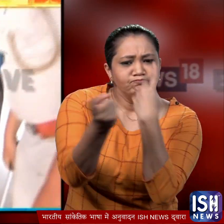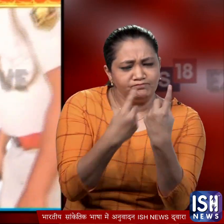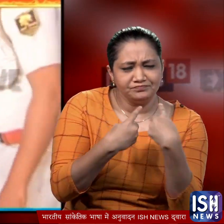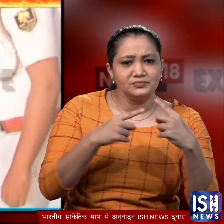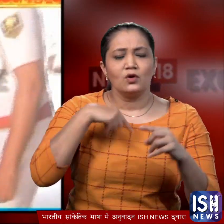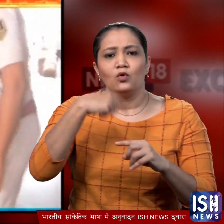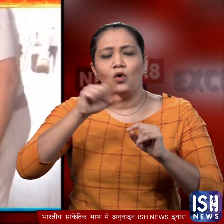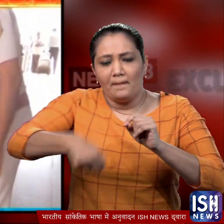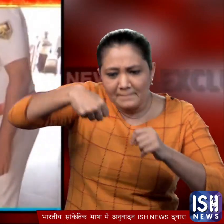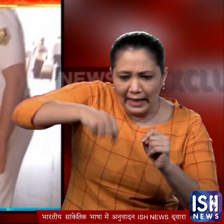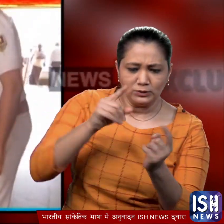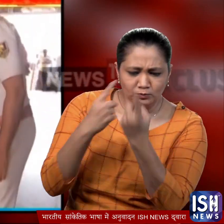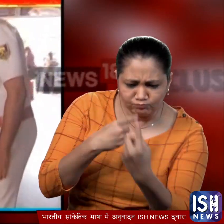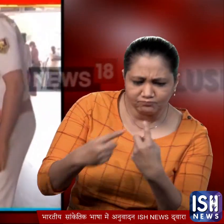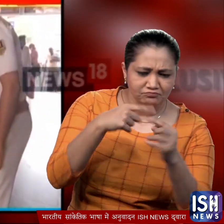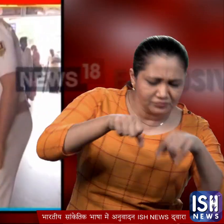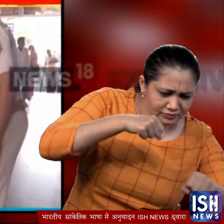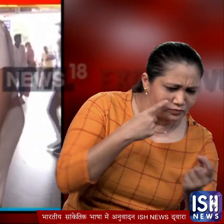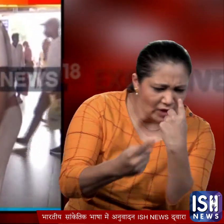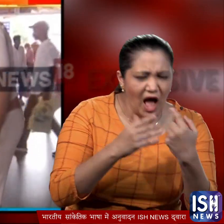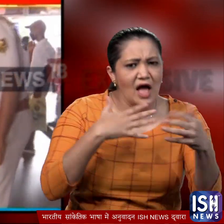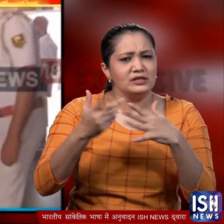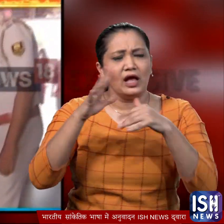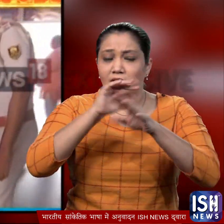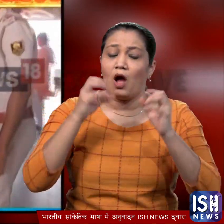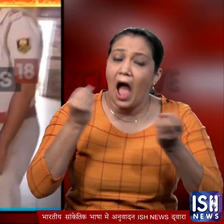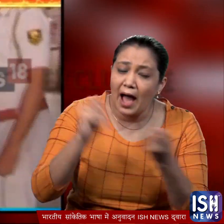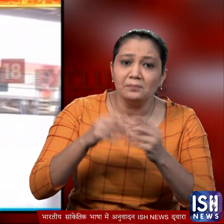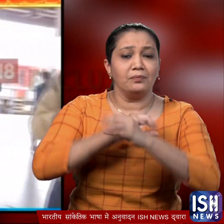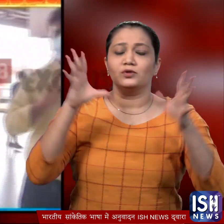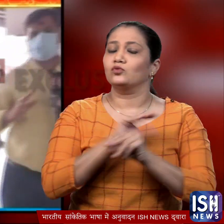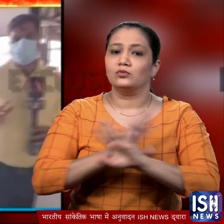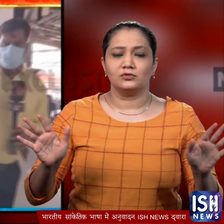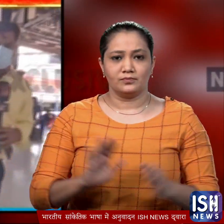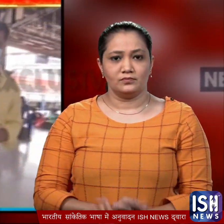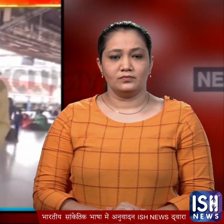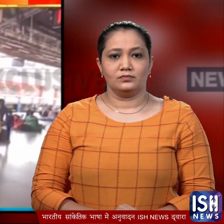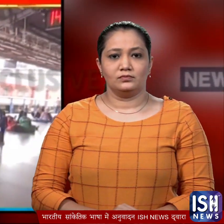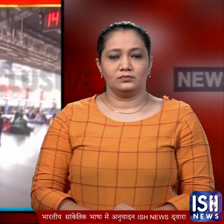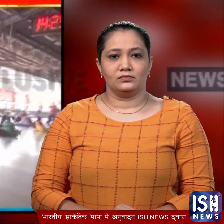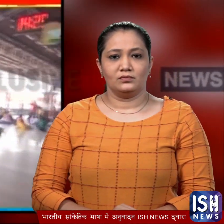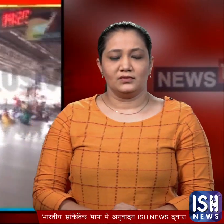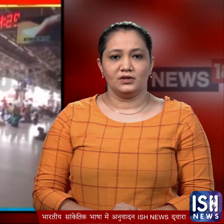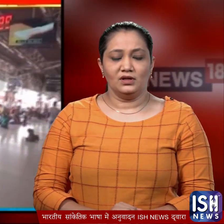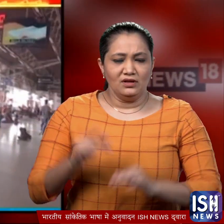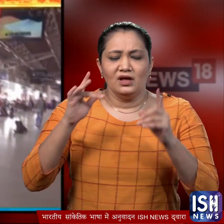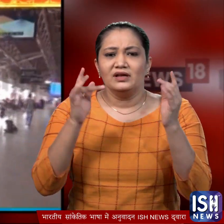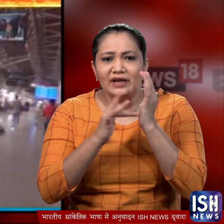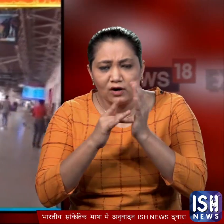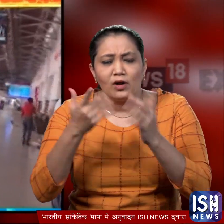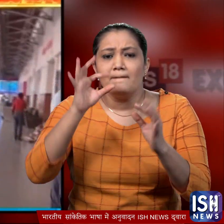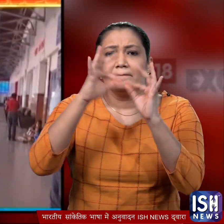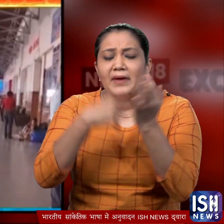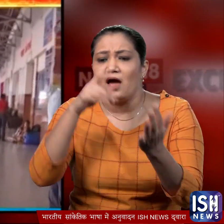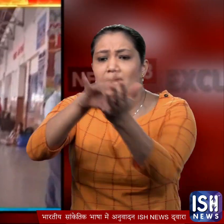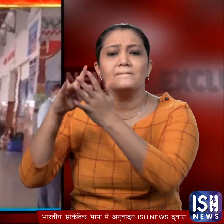के दौरान कुछ लोगों के बैग भी खंगाले गए, ताकि किसी भी साजिश को नाकाम किया जा सके। यह पता नहीं चल पाया है कि वो डिवाइस बिहार में